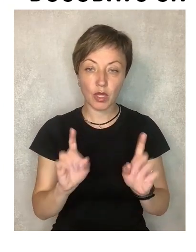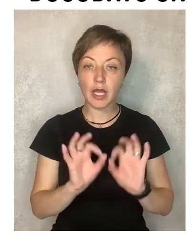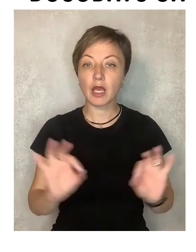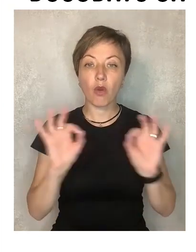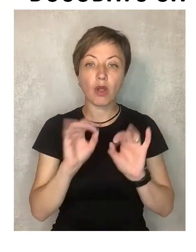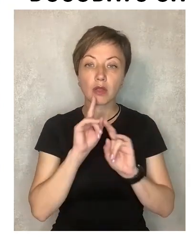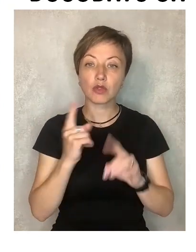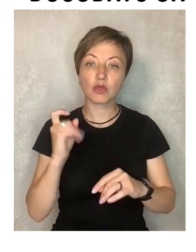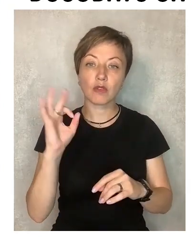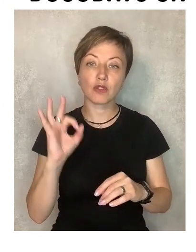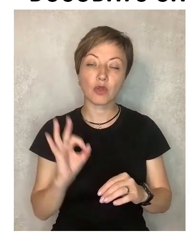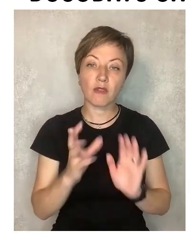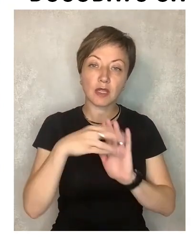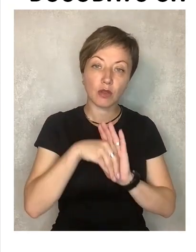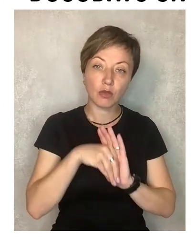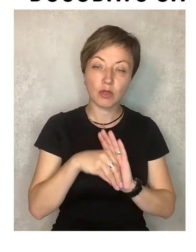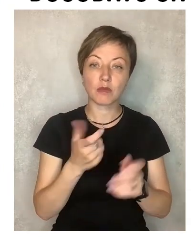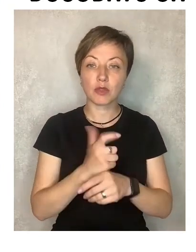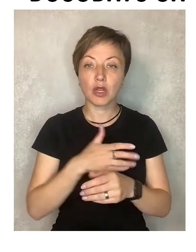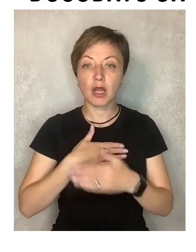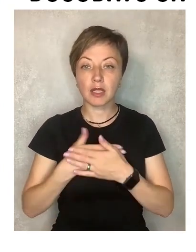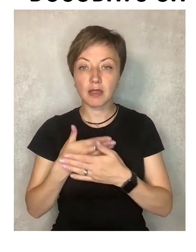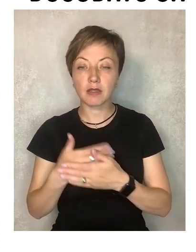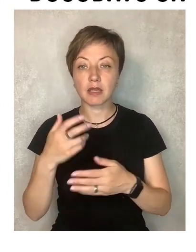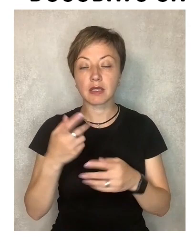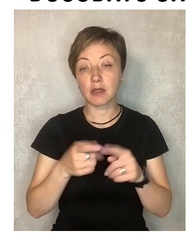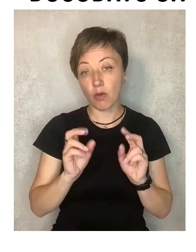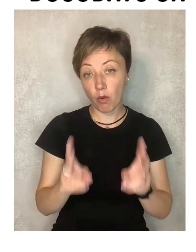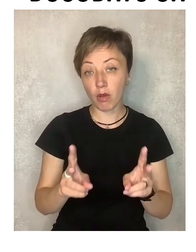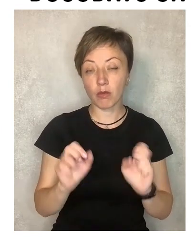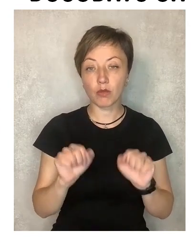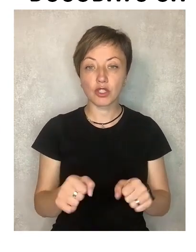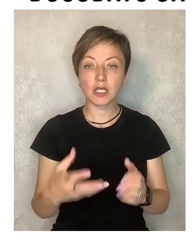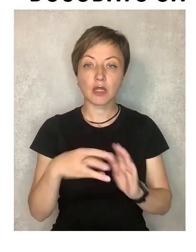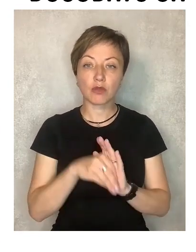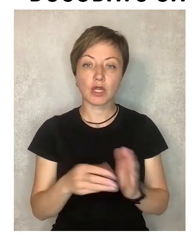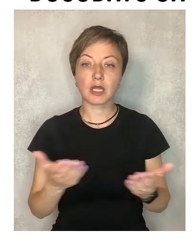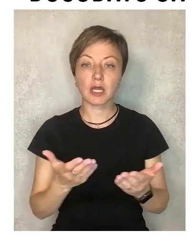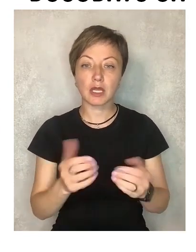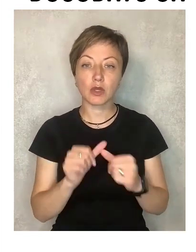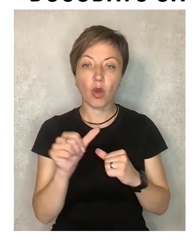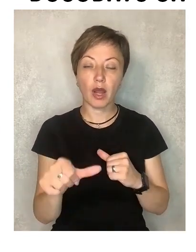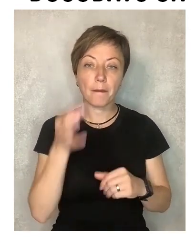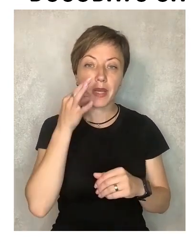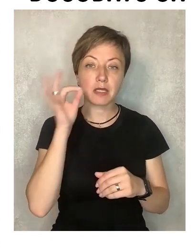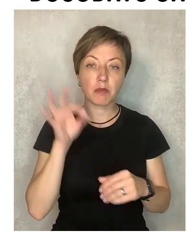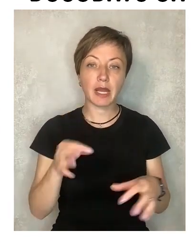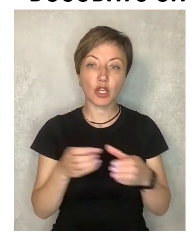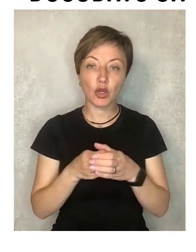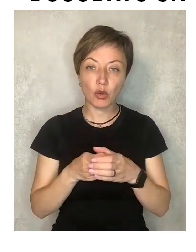100% залучення, ми залучимо більш активніших, це окей. Також можна залучати якісь окремі експертні групи, на